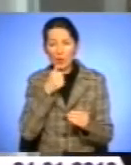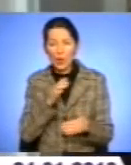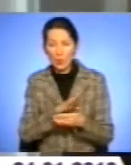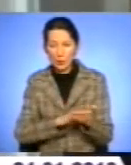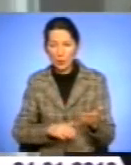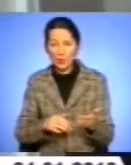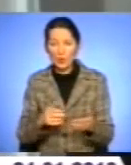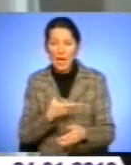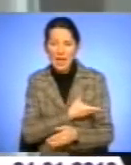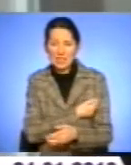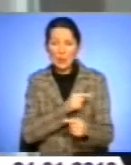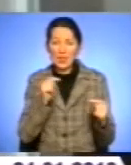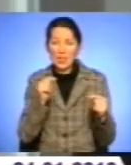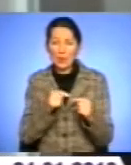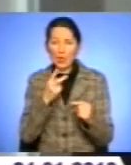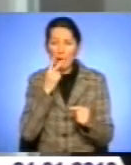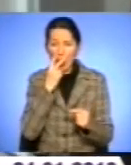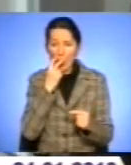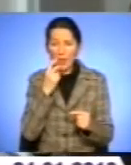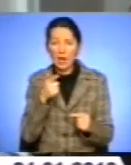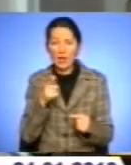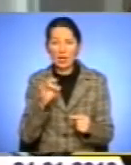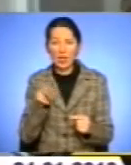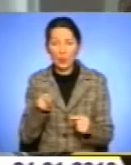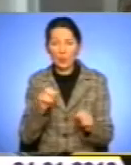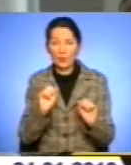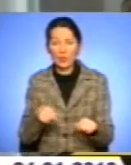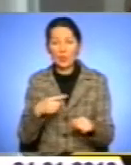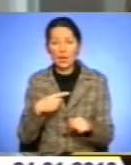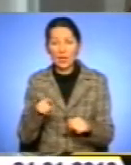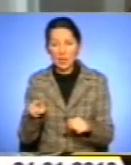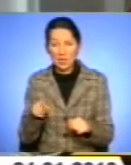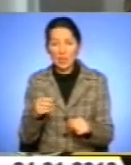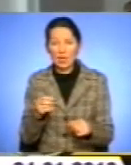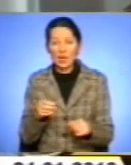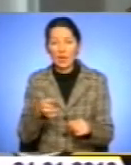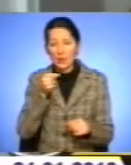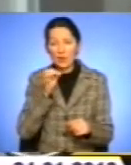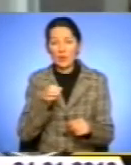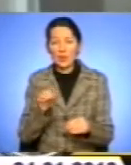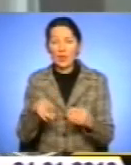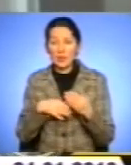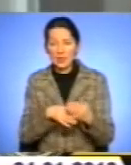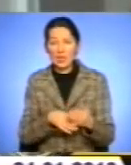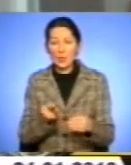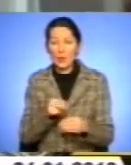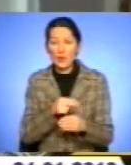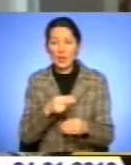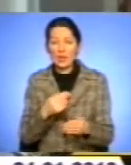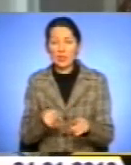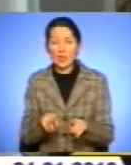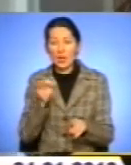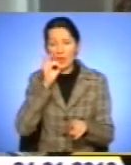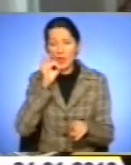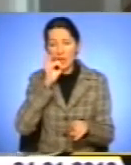інфекцій, епідеміологи радять населенню зробити щеплення. Вакцинувати людей в області розпочали ще наприкінці минулого року